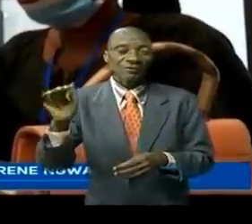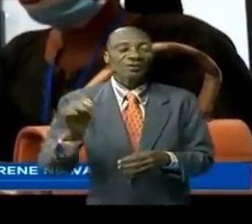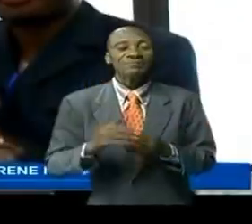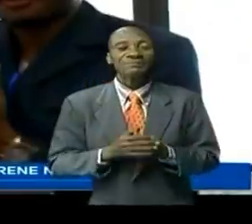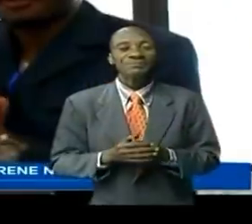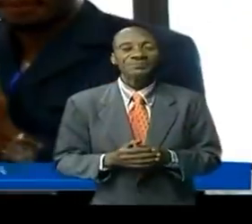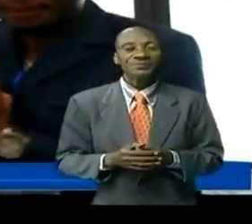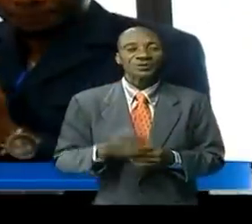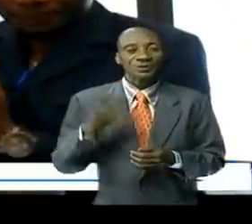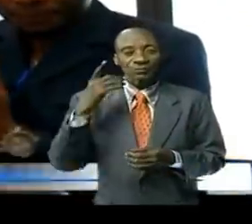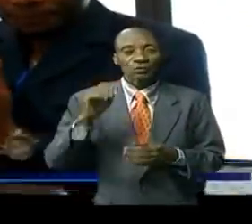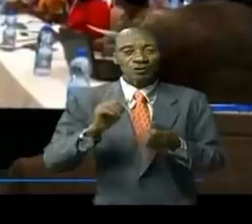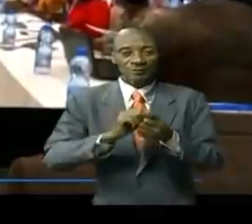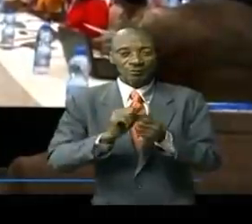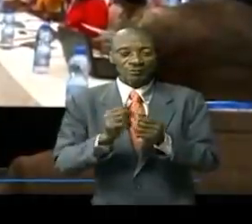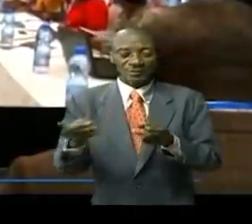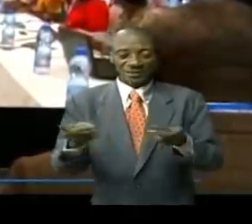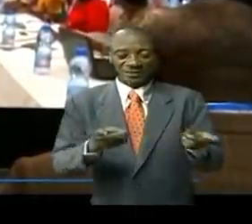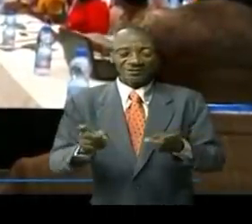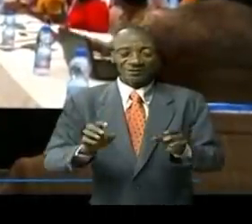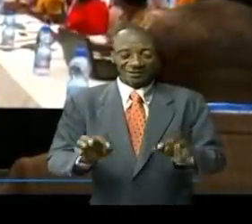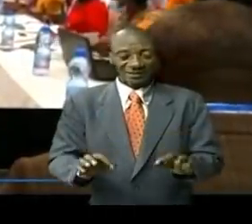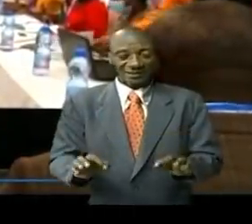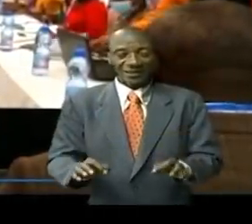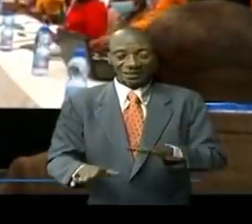des terres à base communautaire.